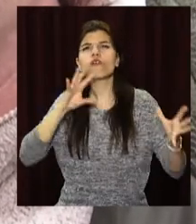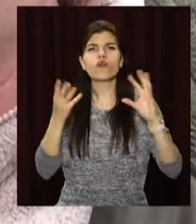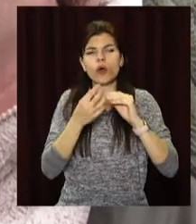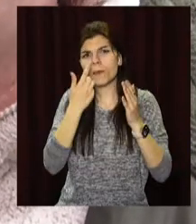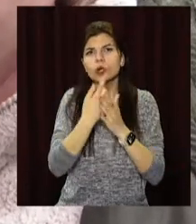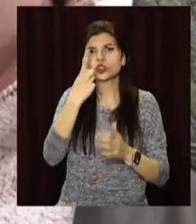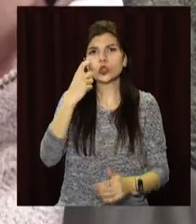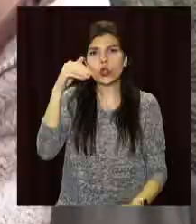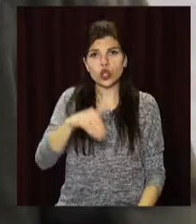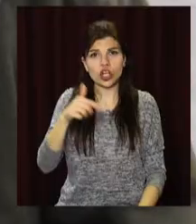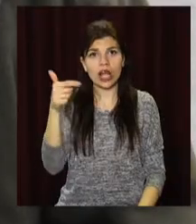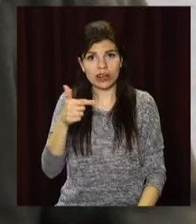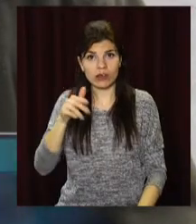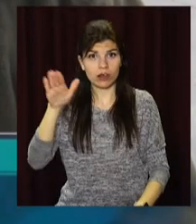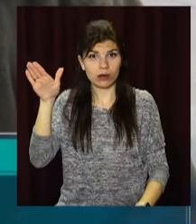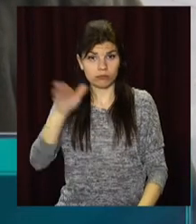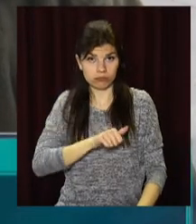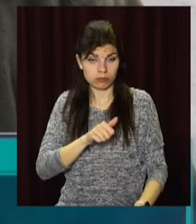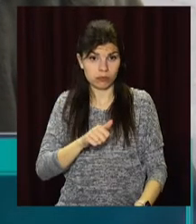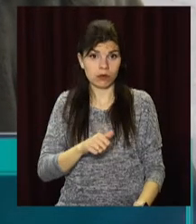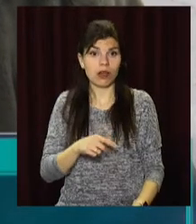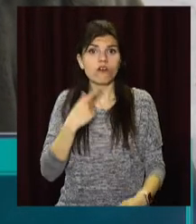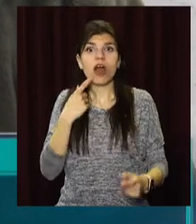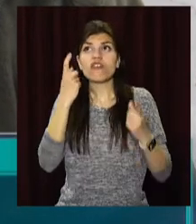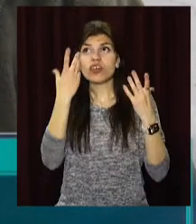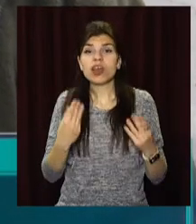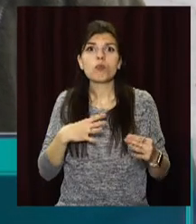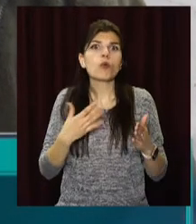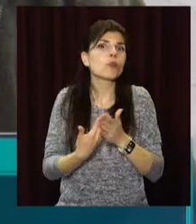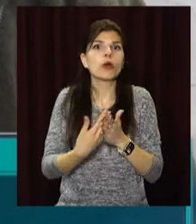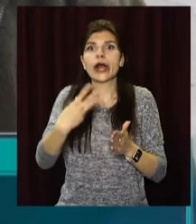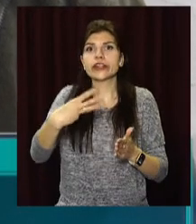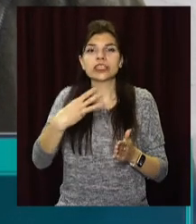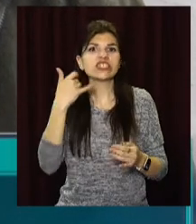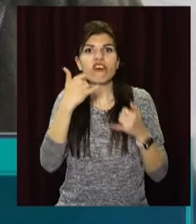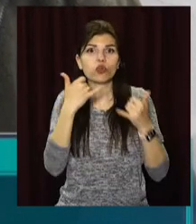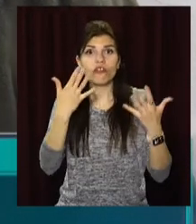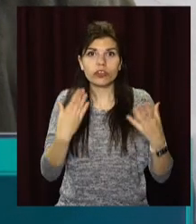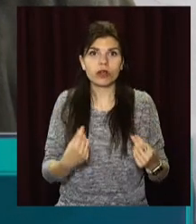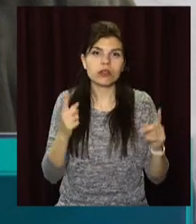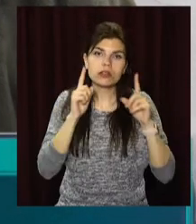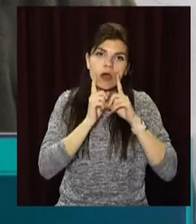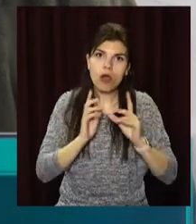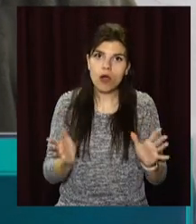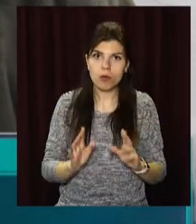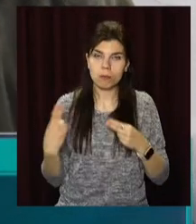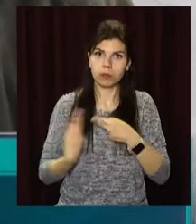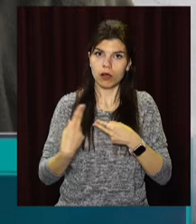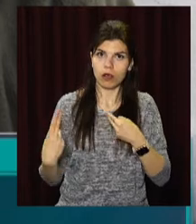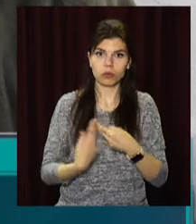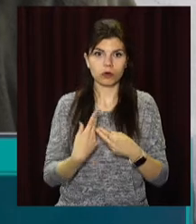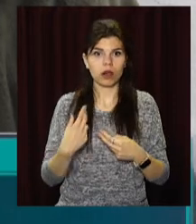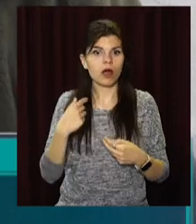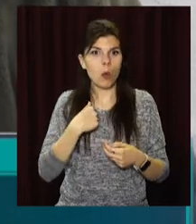понад 100 тисяч гривень. Іноді до 30 дзвінків на день буває, і це неудобно очень. Это получается,